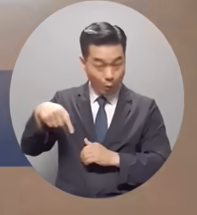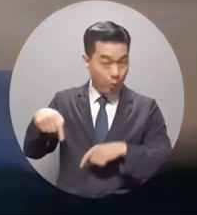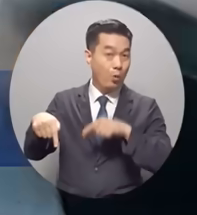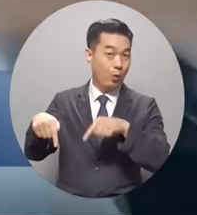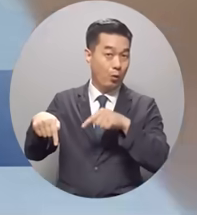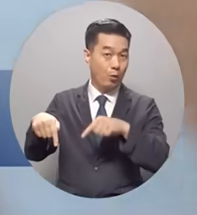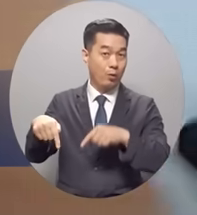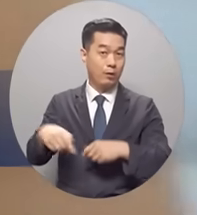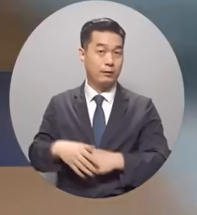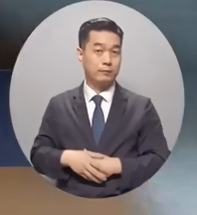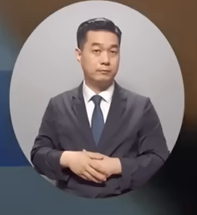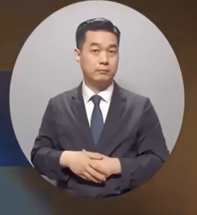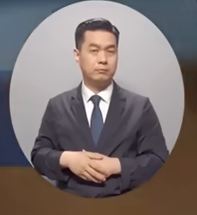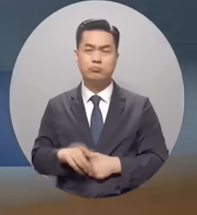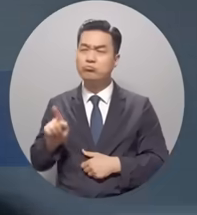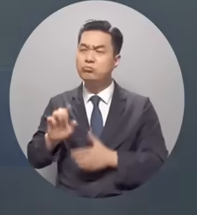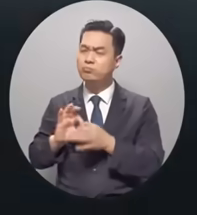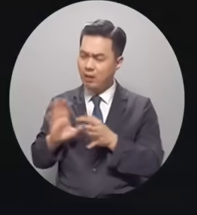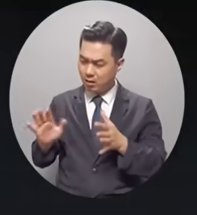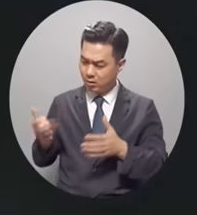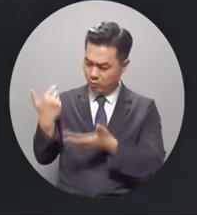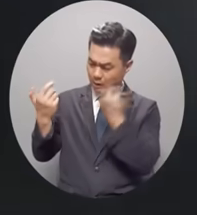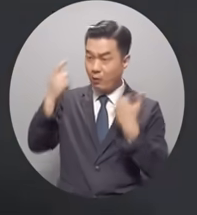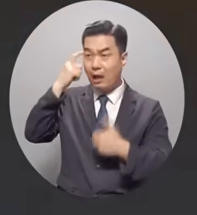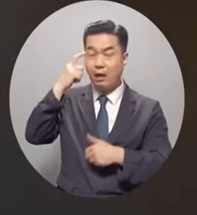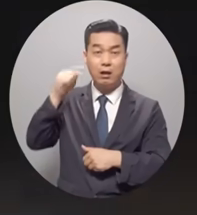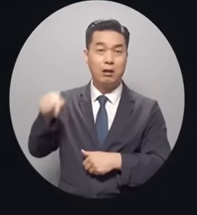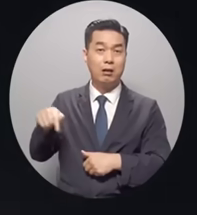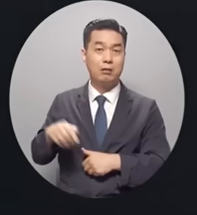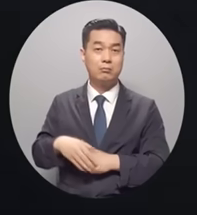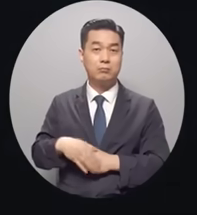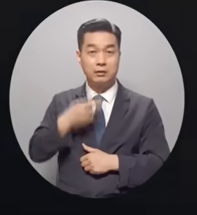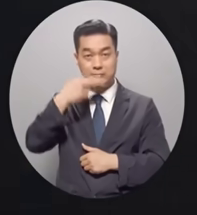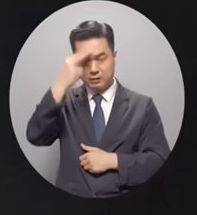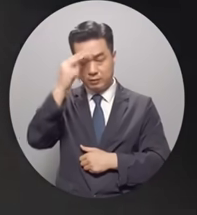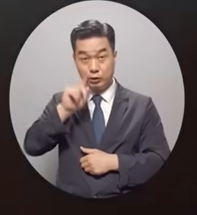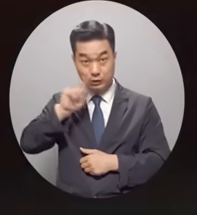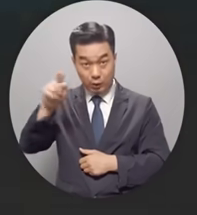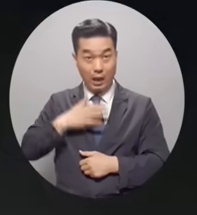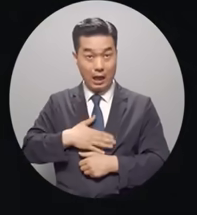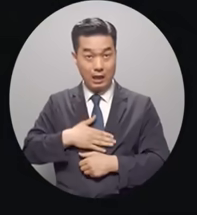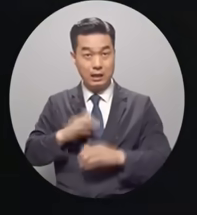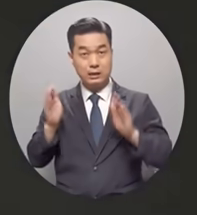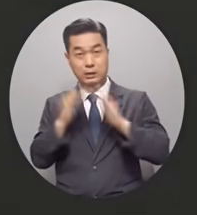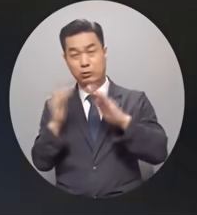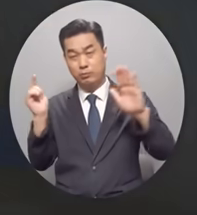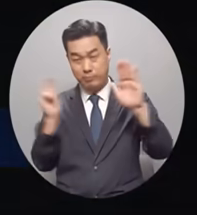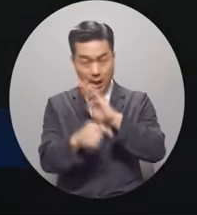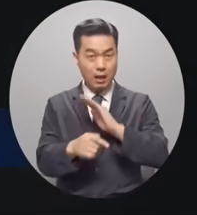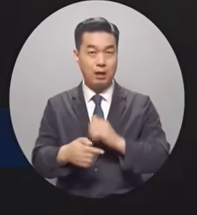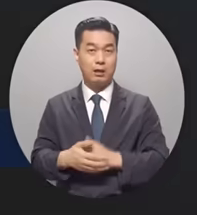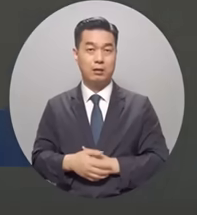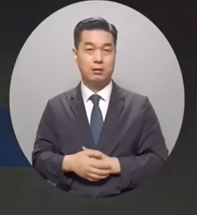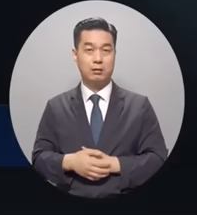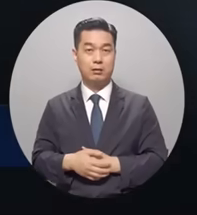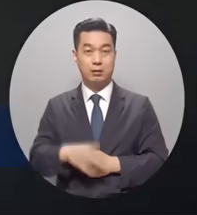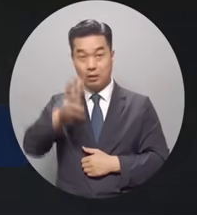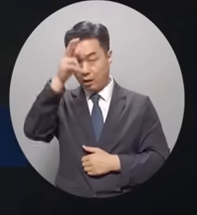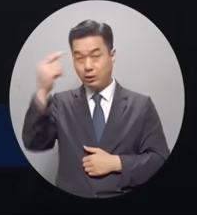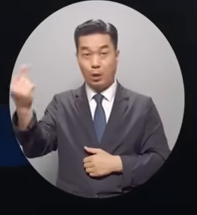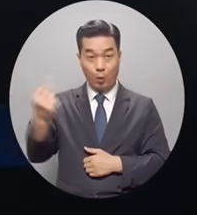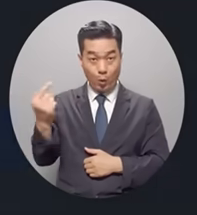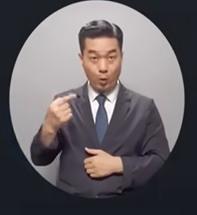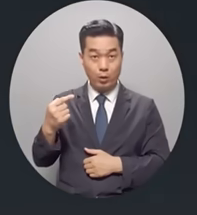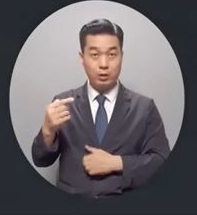올 거예요. 음주운전 신고 사실을 알자 곧바로 집으로 향하는 운전자. 경찰 오고 있거든요. 집으로